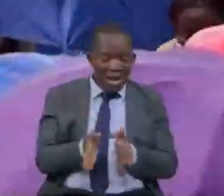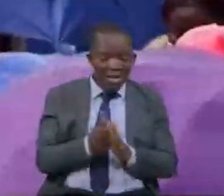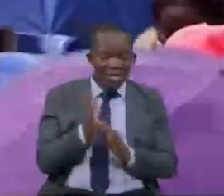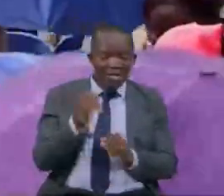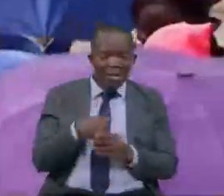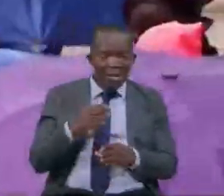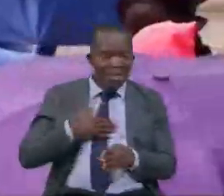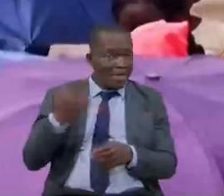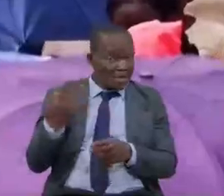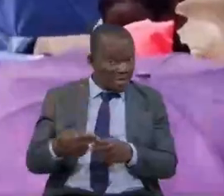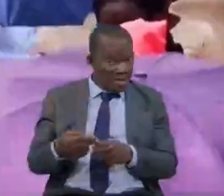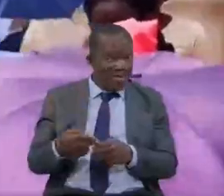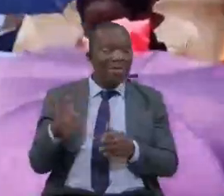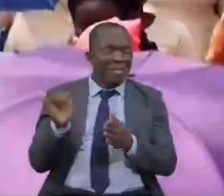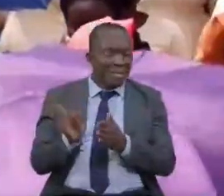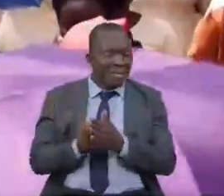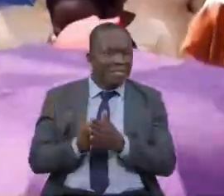je le ferai.